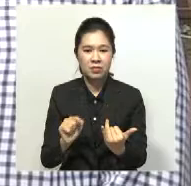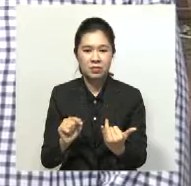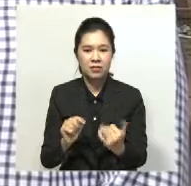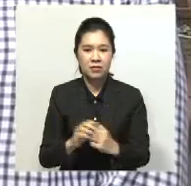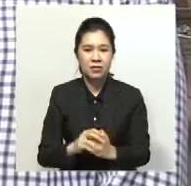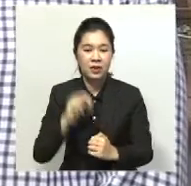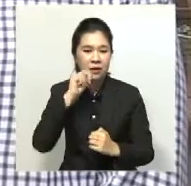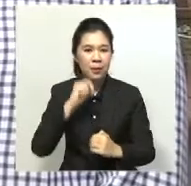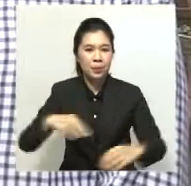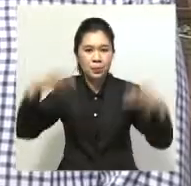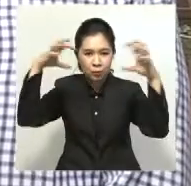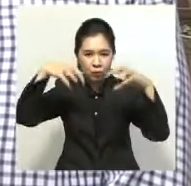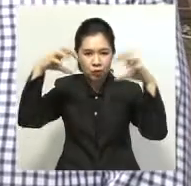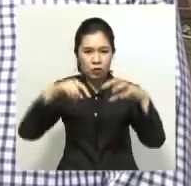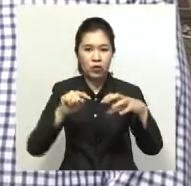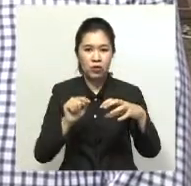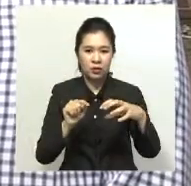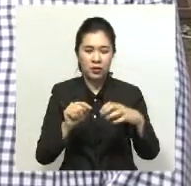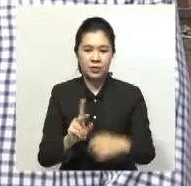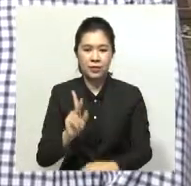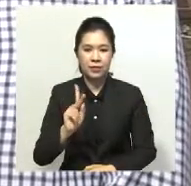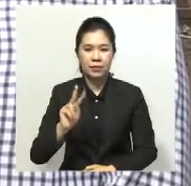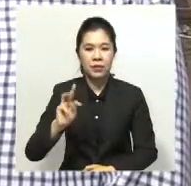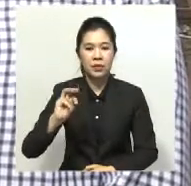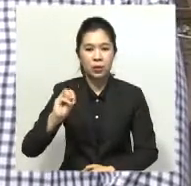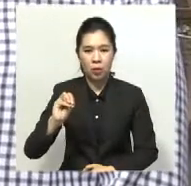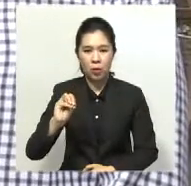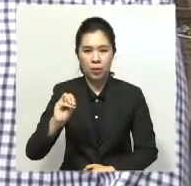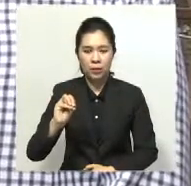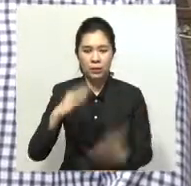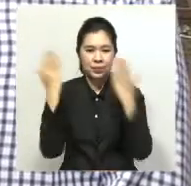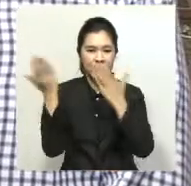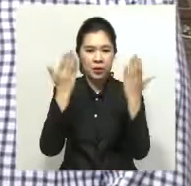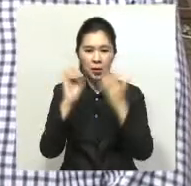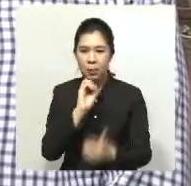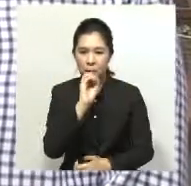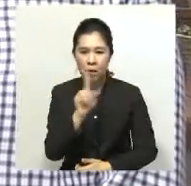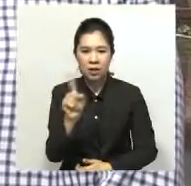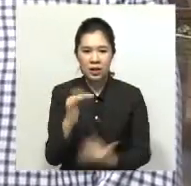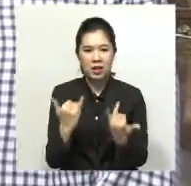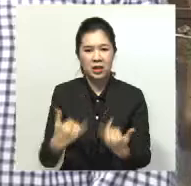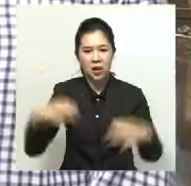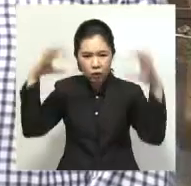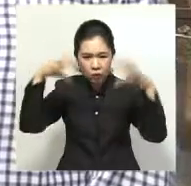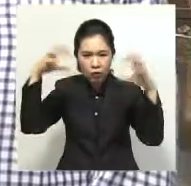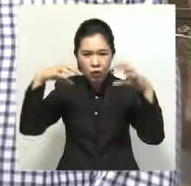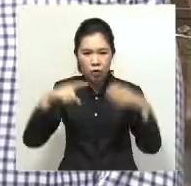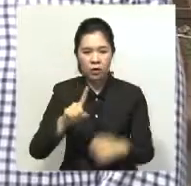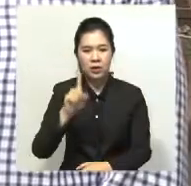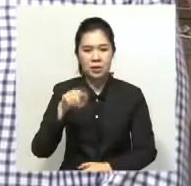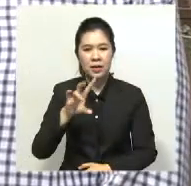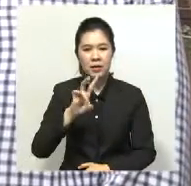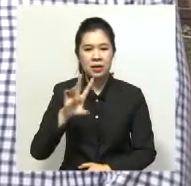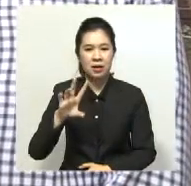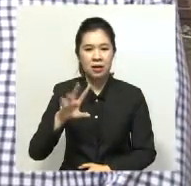ปริมาณน้ำฝนโดยสถานีอุตุนิยมวิทยากบินบุรีเนี่ยรายงานว่าในรอบ10ปีปีนี้ตกมากที่สุดคือ 1,700 กว่าลูกบาศ